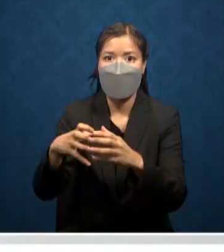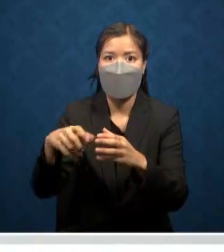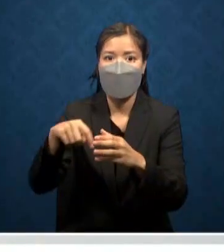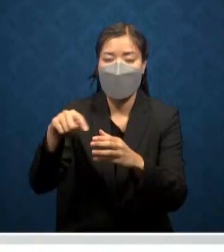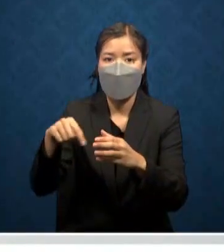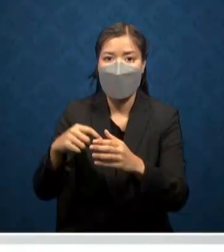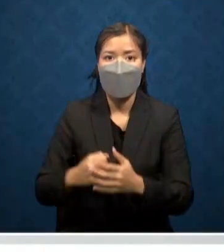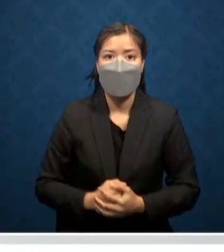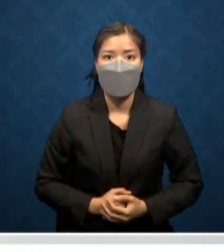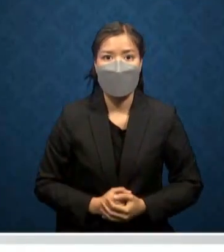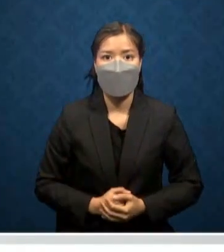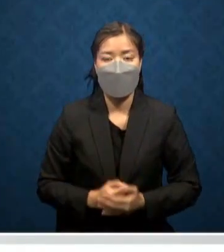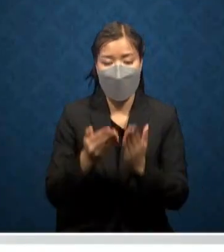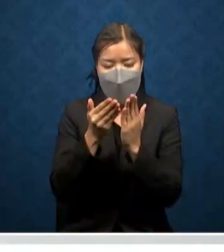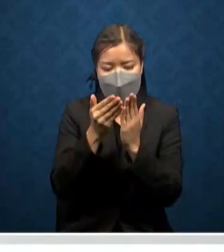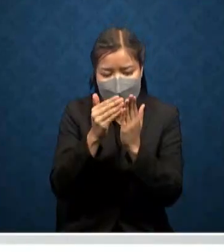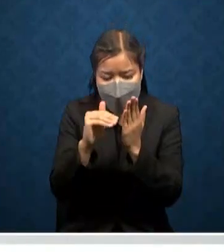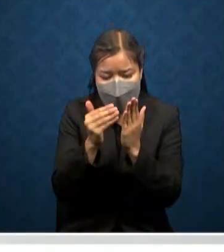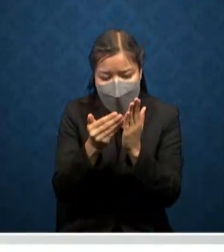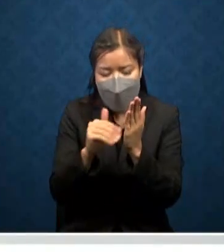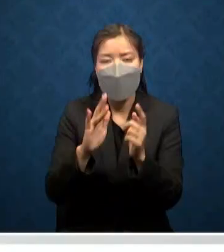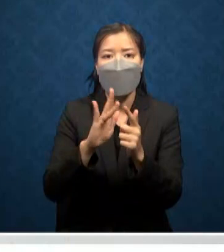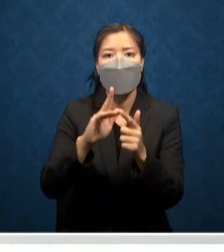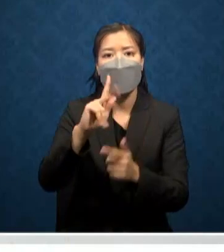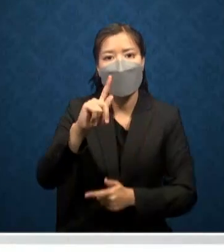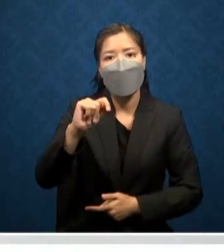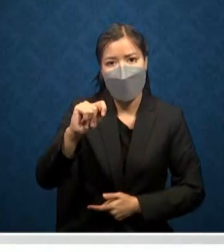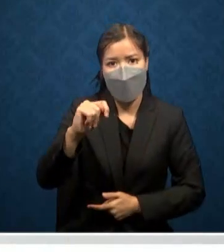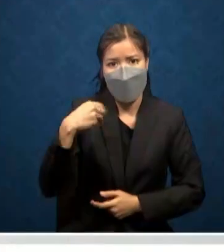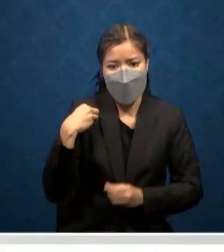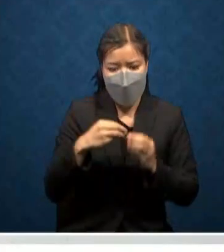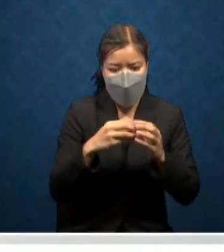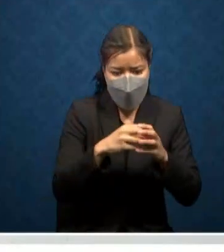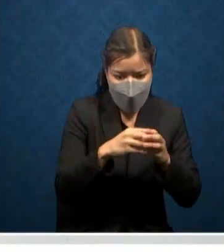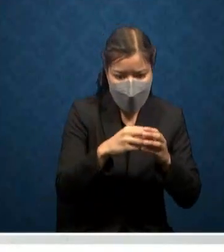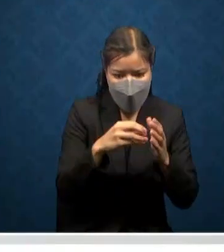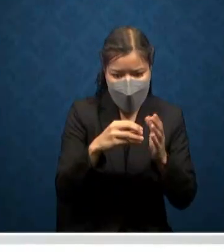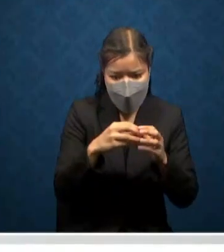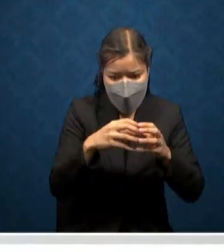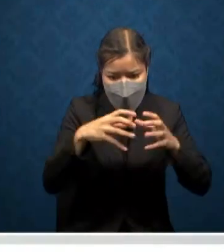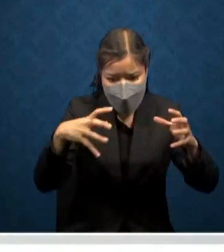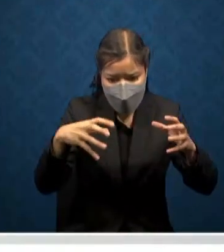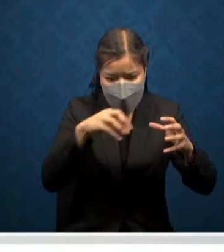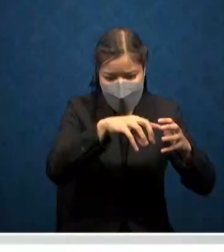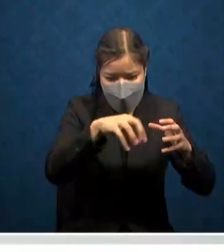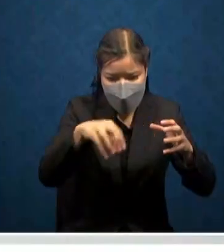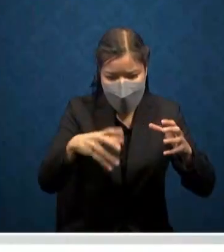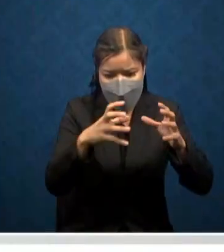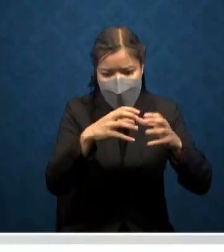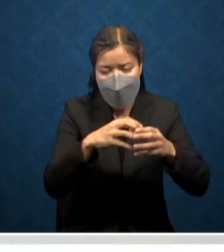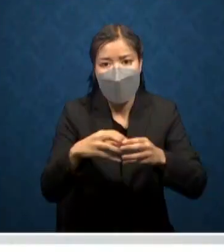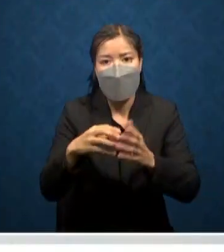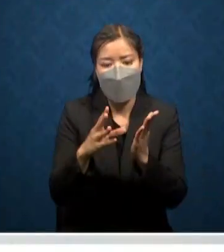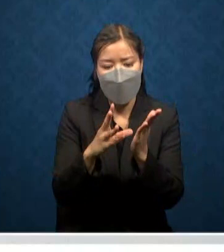อย่างที่จะกลับเปลี่ยนคำว่าเขตพื้นที่การศึกษาและมีตั้งแต่ละระดับเล็กไปจนถึงระดับใหญ่ภาพจากเกี่ยว 2จังหวัด